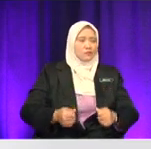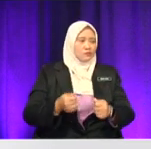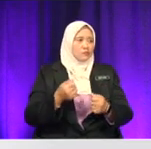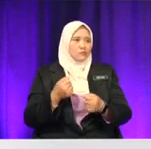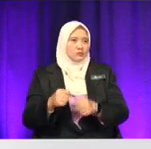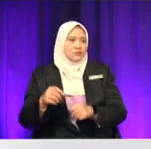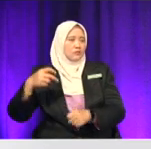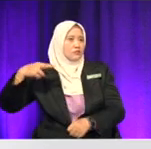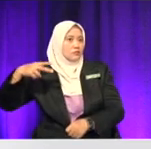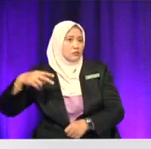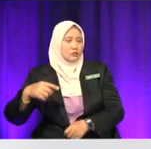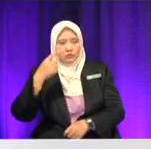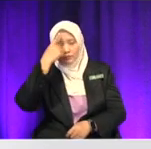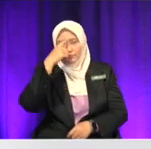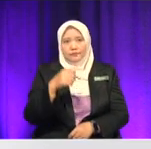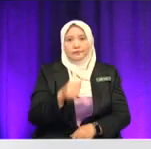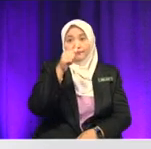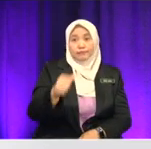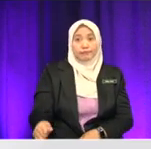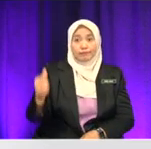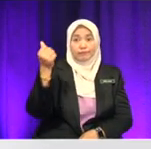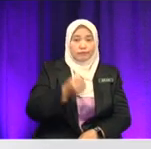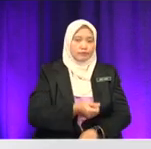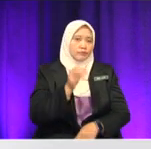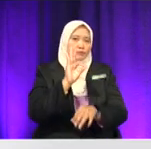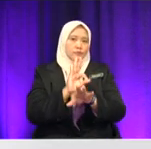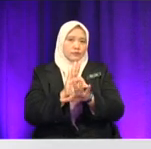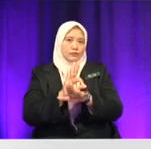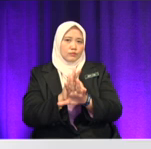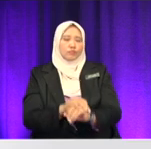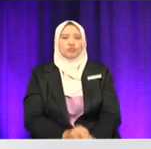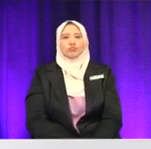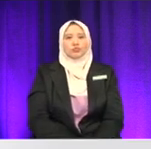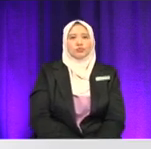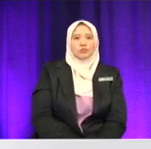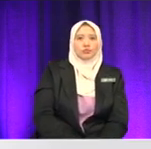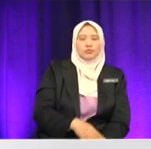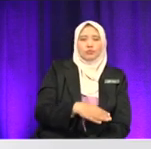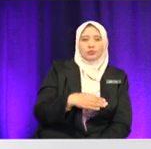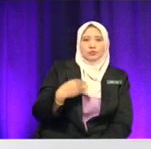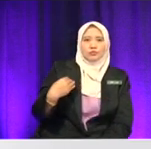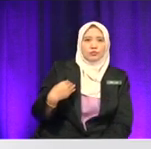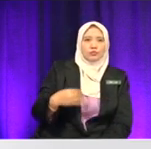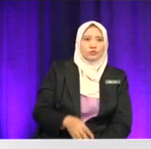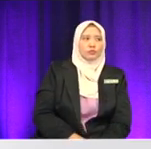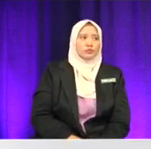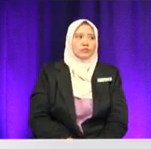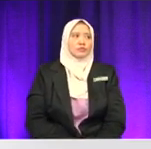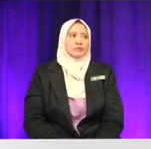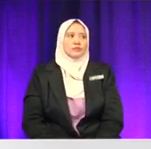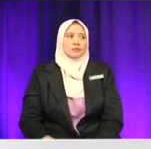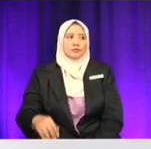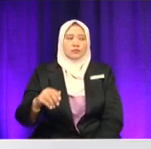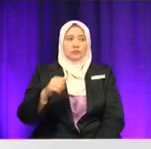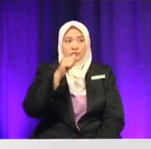Sebab antifungal dia membunuh fungi, cikgu. Ya, bagus. Dan seterusnya, antiviral digunakan untuk membunuh